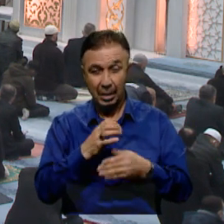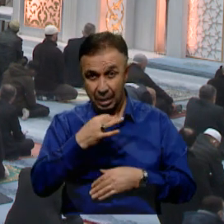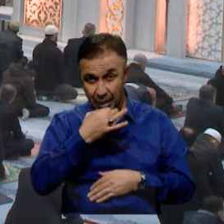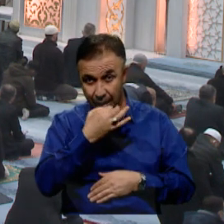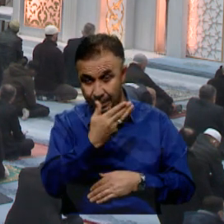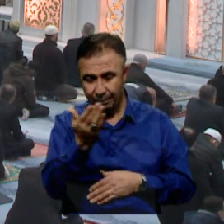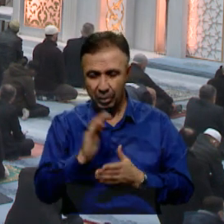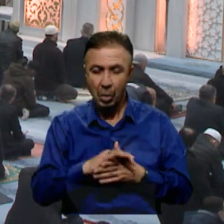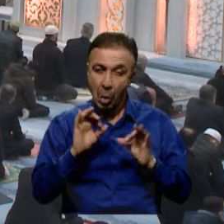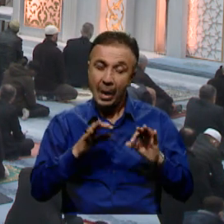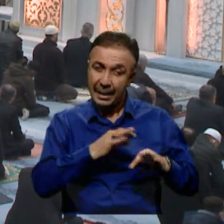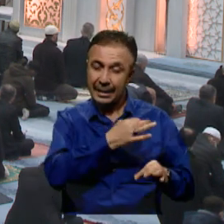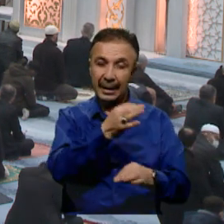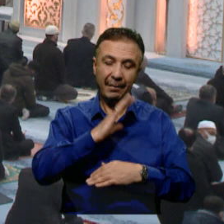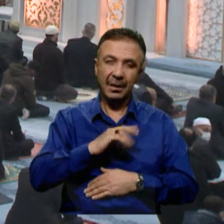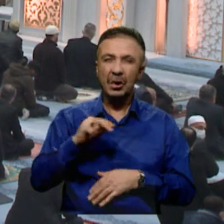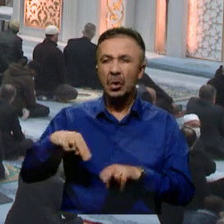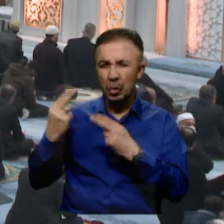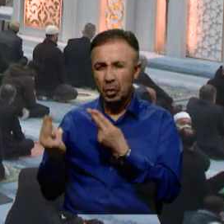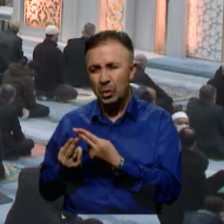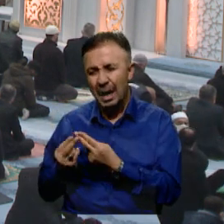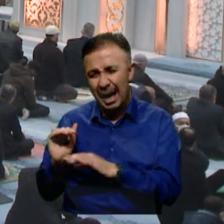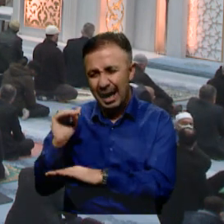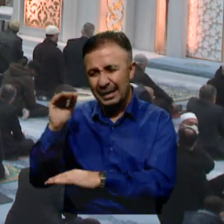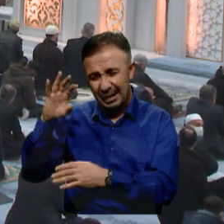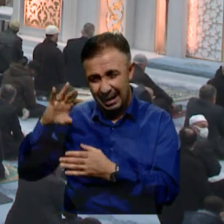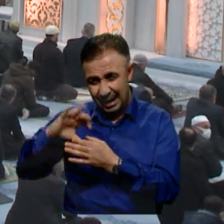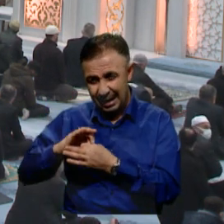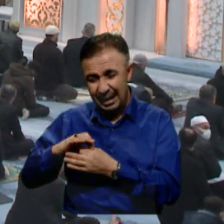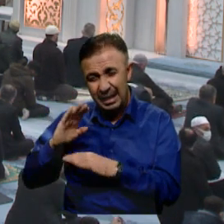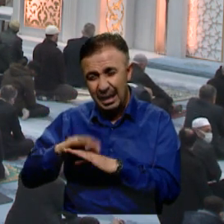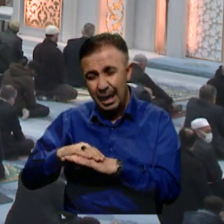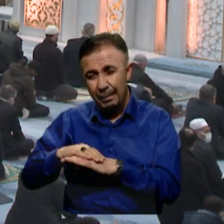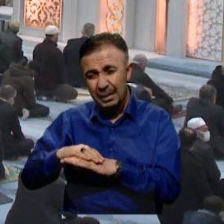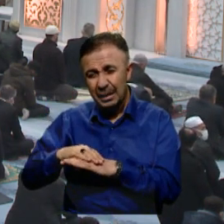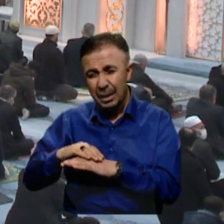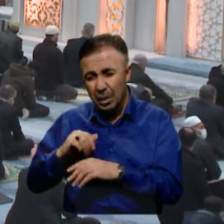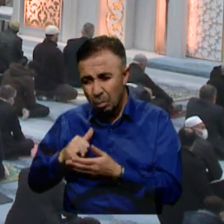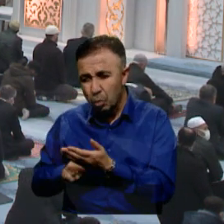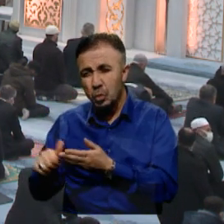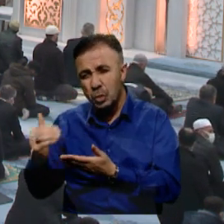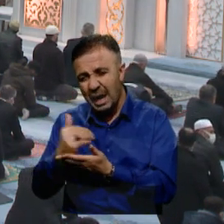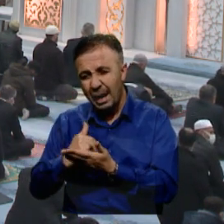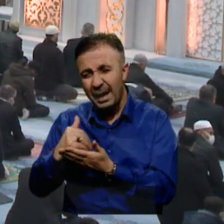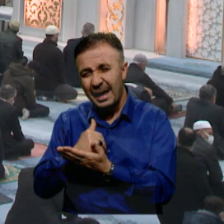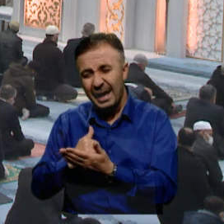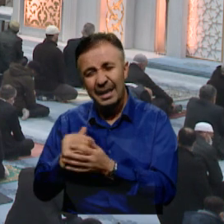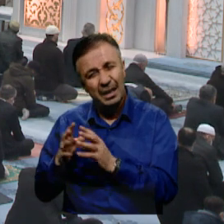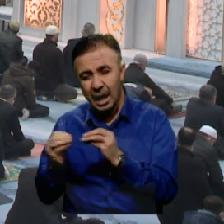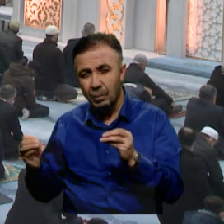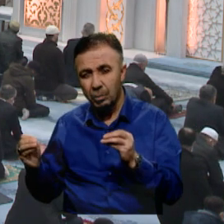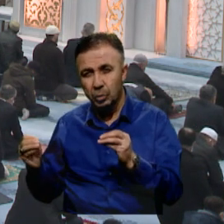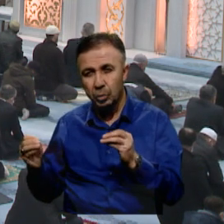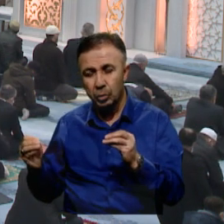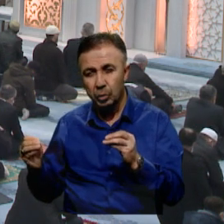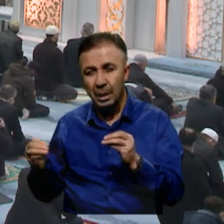insanlar vardır ki diyor, dünya hayatına dair yapıp ettikleri hepsi boşa gitmiştir. Hepsi reddedilmiştir.